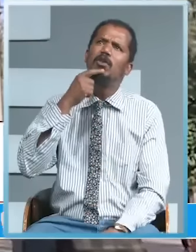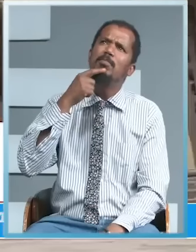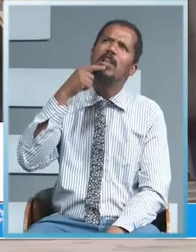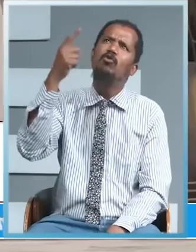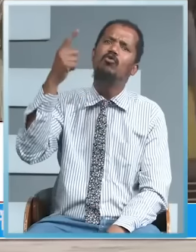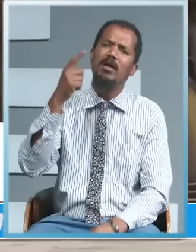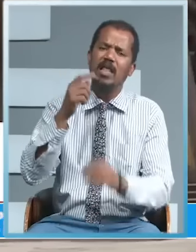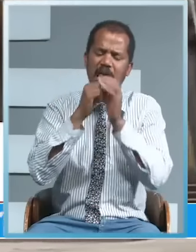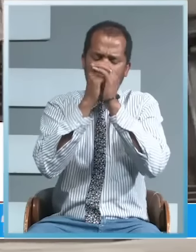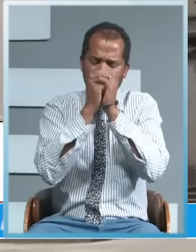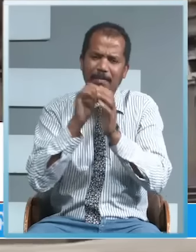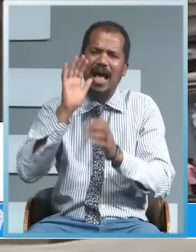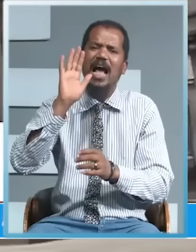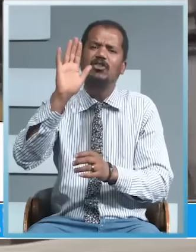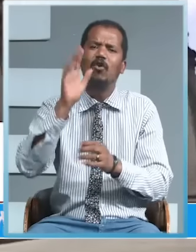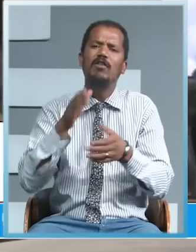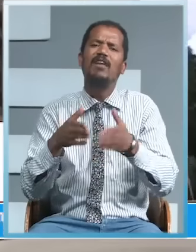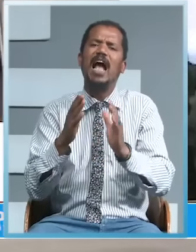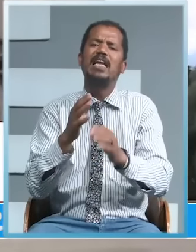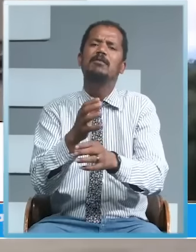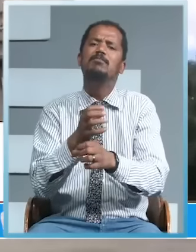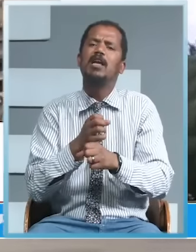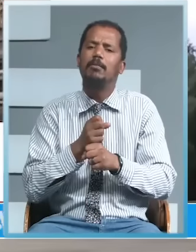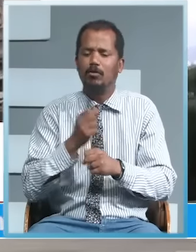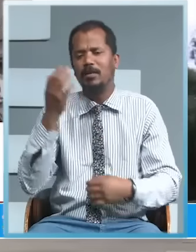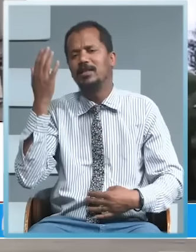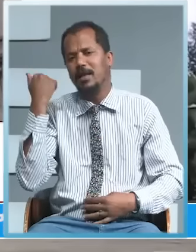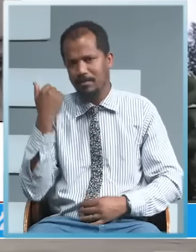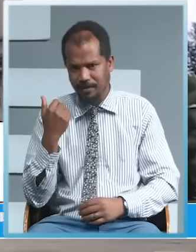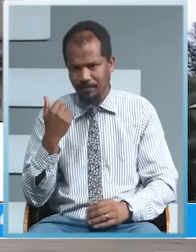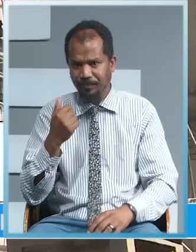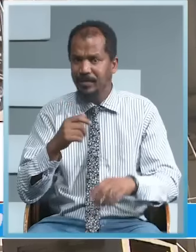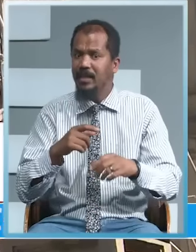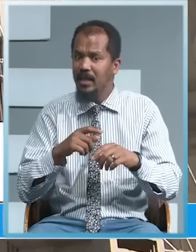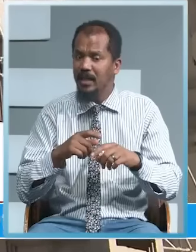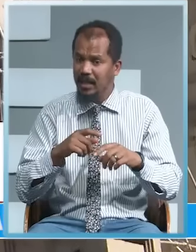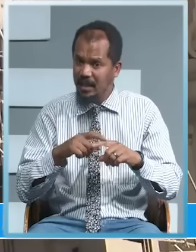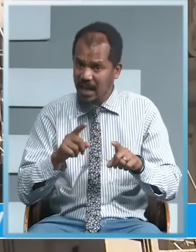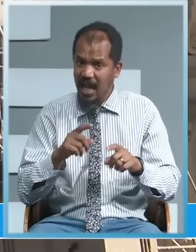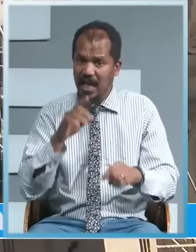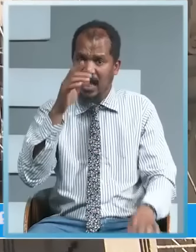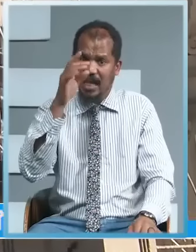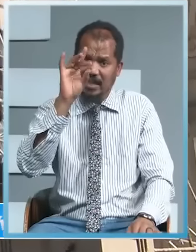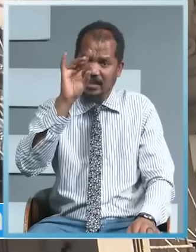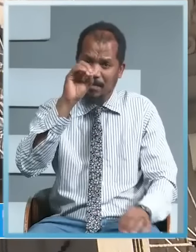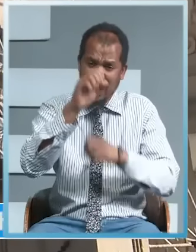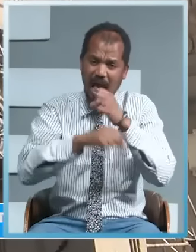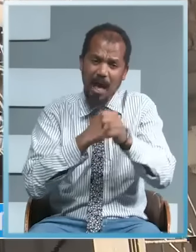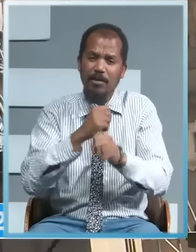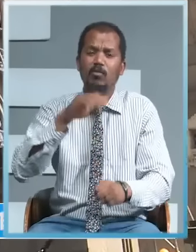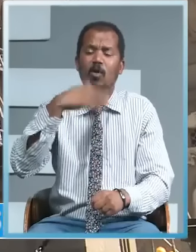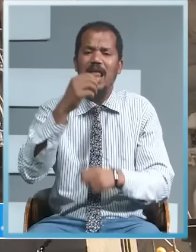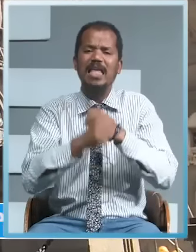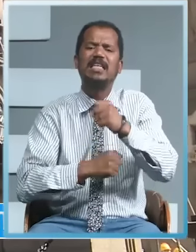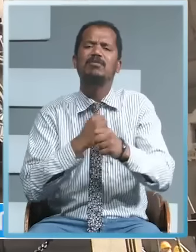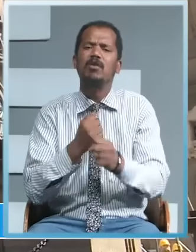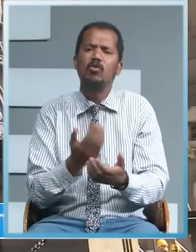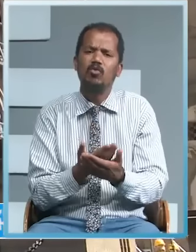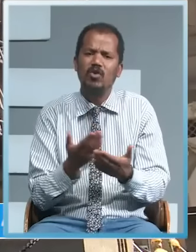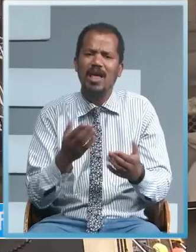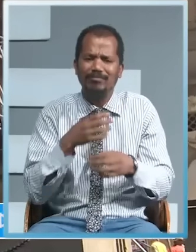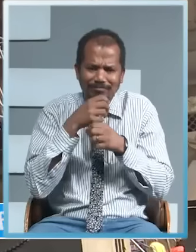የሚነግሩበት፣ የአምላካቸውን ፈቃድ የሚቀበሉበት ነበር። ታዲያንን ከ80 ዓመታት በኋላ የዕድሜ ጉዳይ